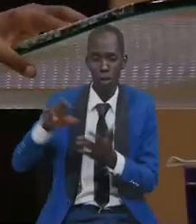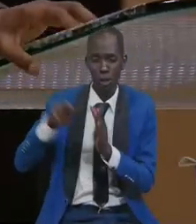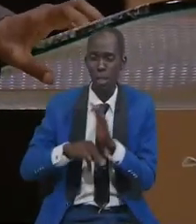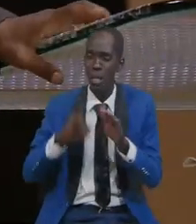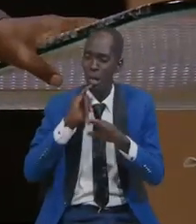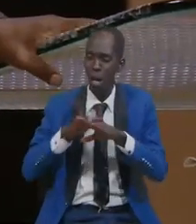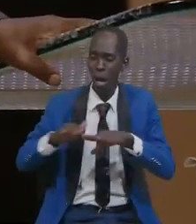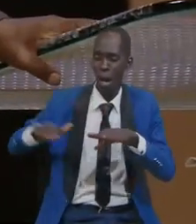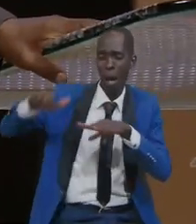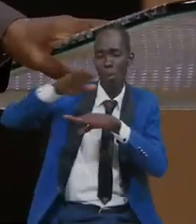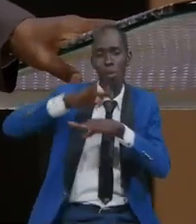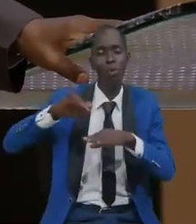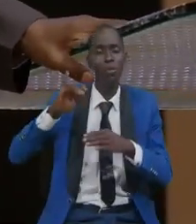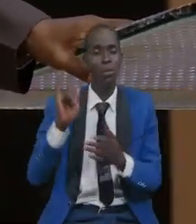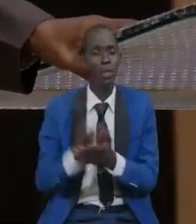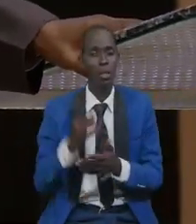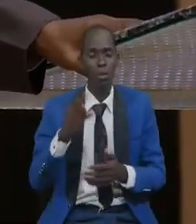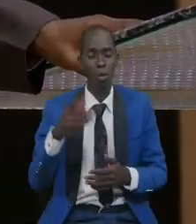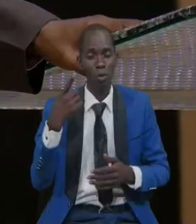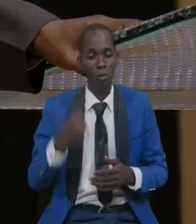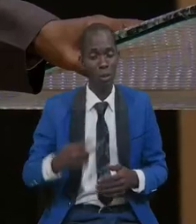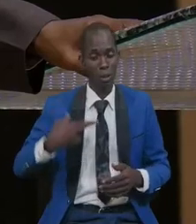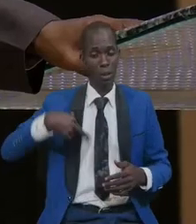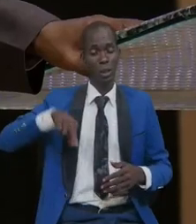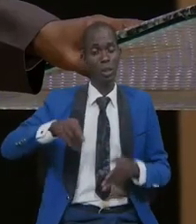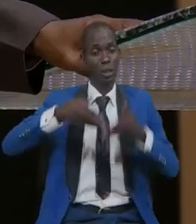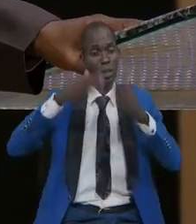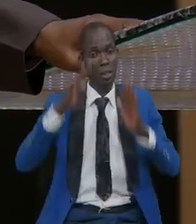rentrer dans le royaume de Dieu. Il ne peut pas le dire.